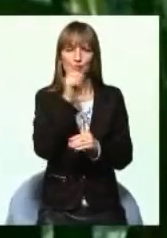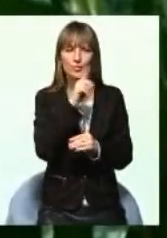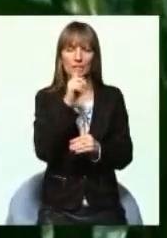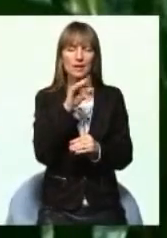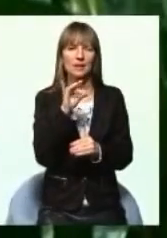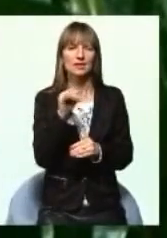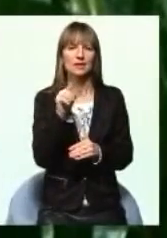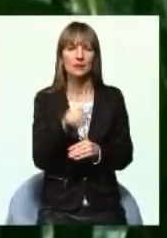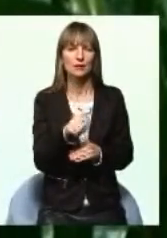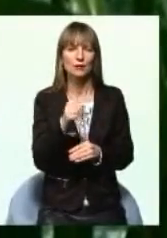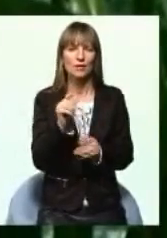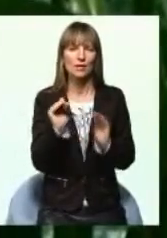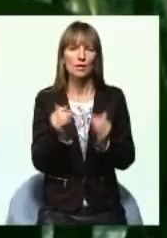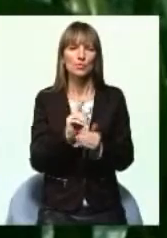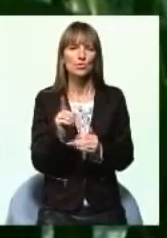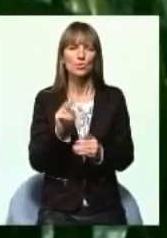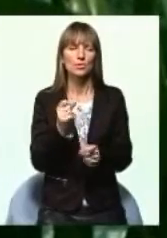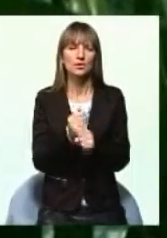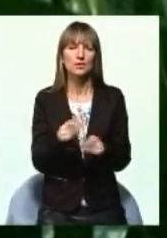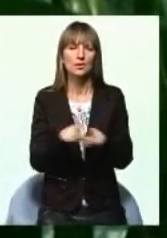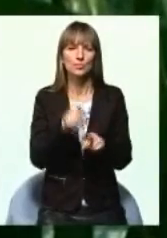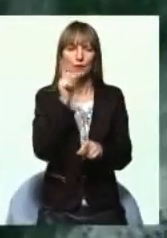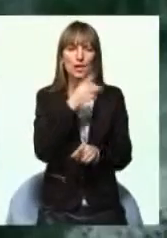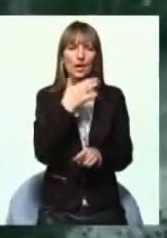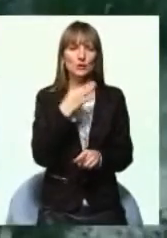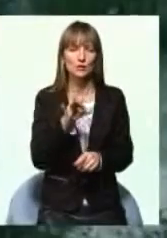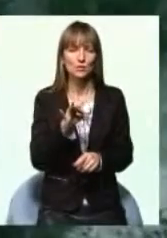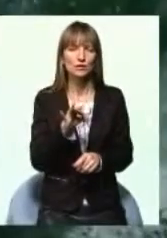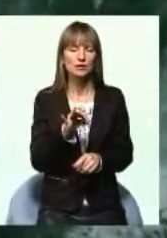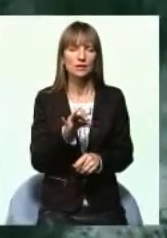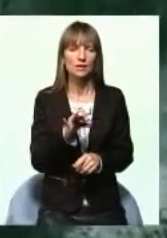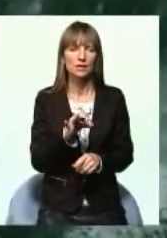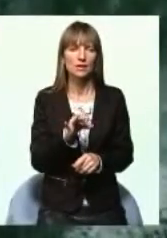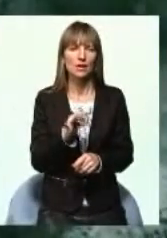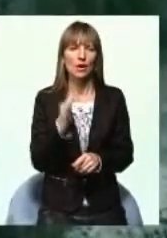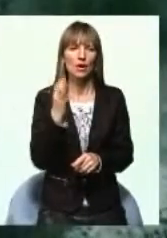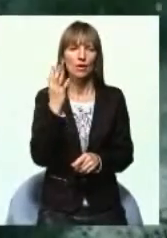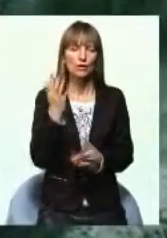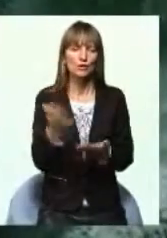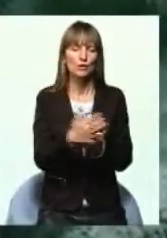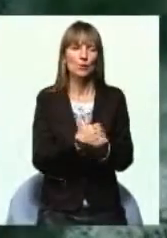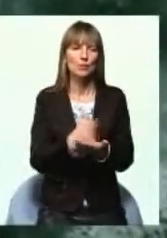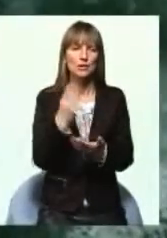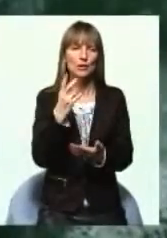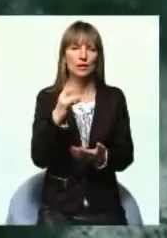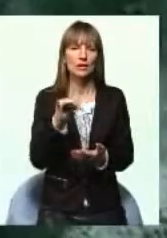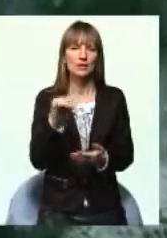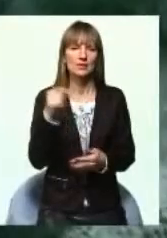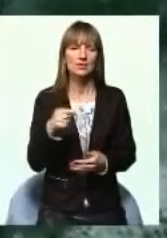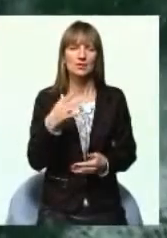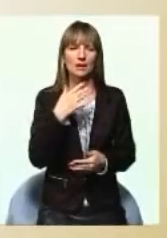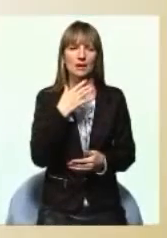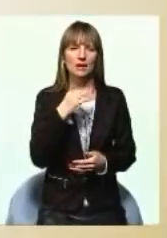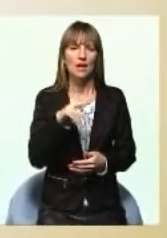і тим не менш для того, щоб утворилася навіть така ось маленька красуня, повинні з'єднатися сотні, а то й тисячі зовсім крихітних